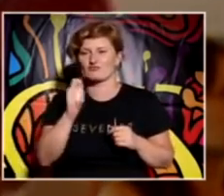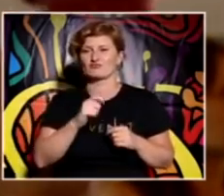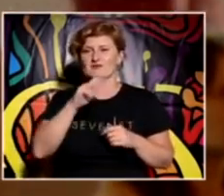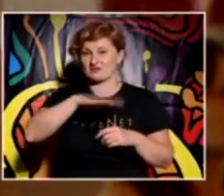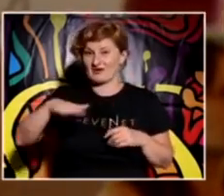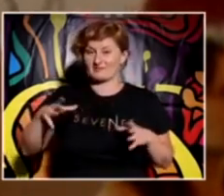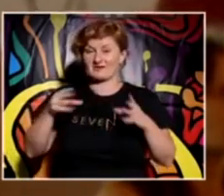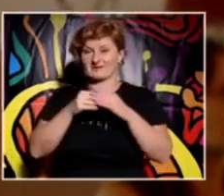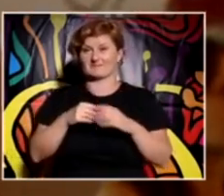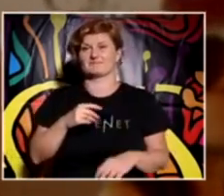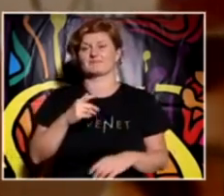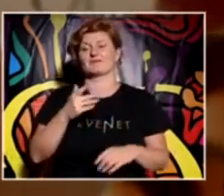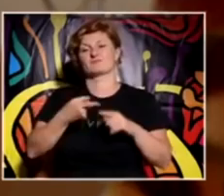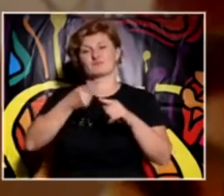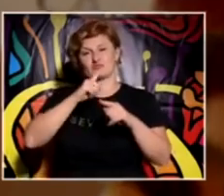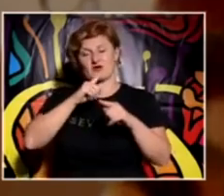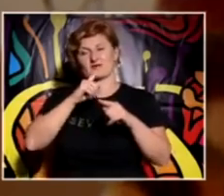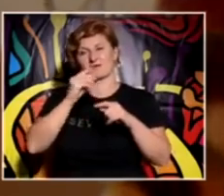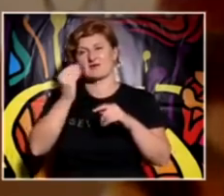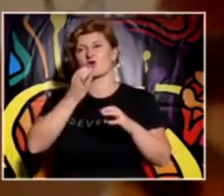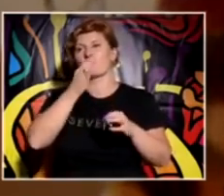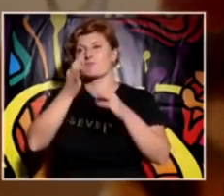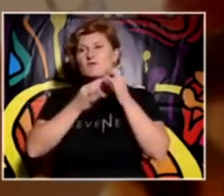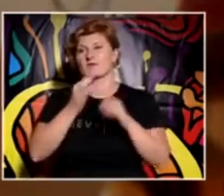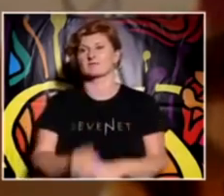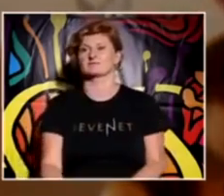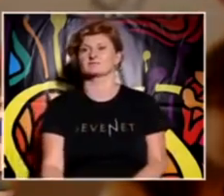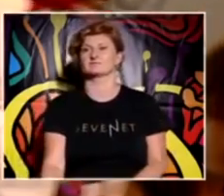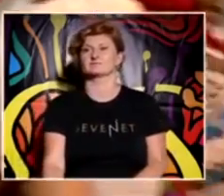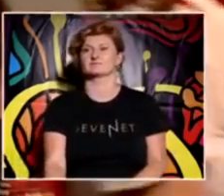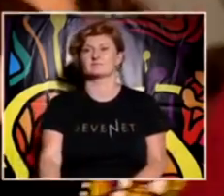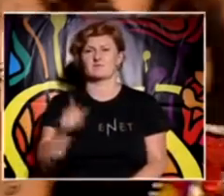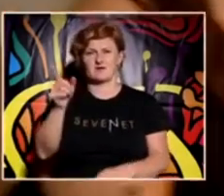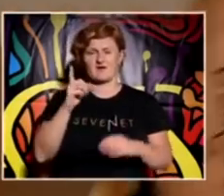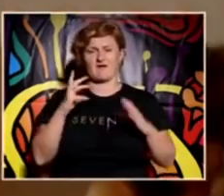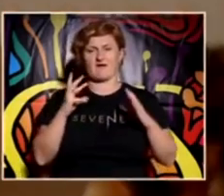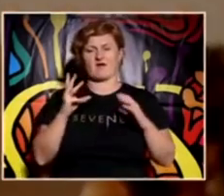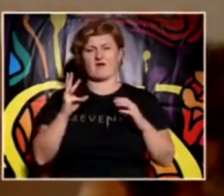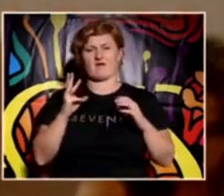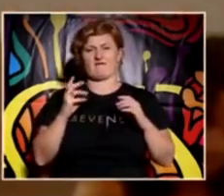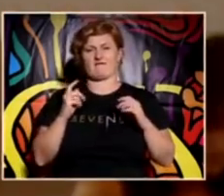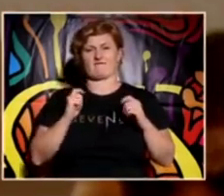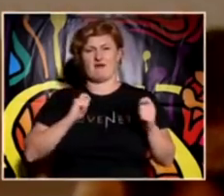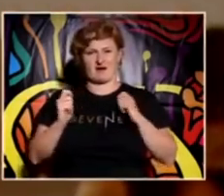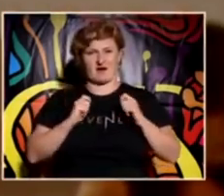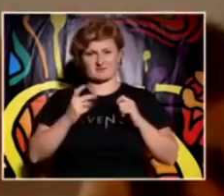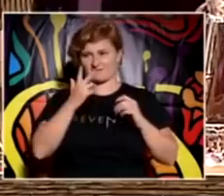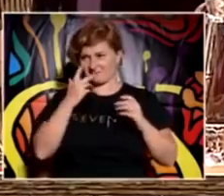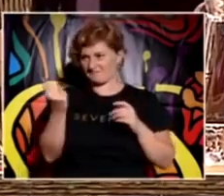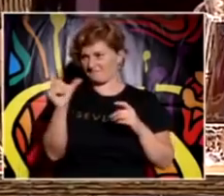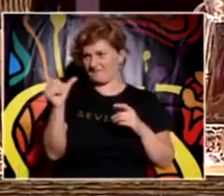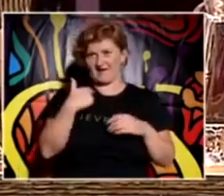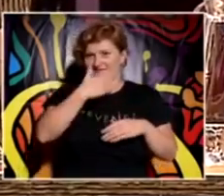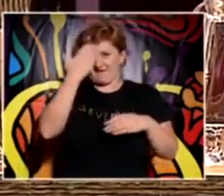I zanim jeszcze zadam pytanie, krótka historia. Ja nie wiem, jak wy w czasy przeżyliście bez rozwodu, bo to było